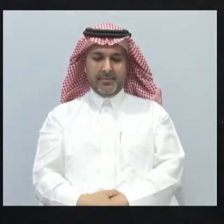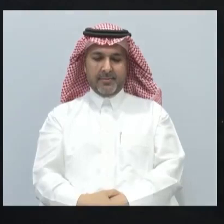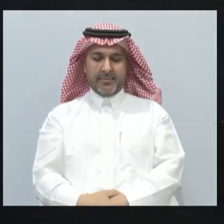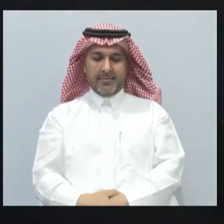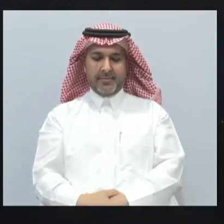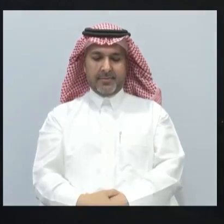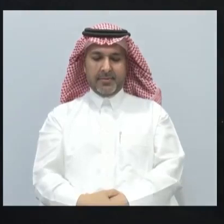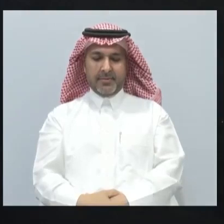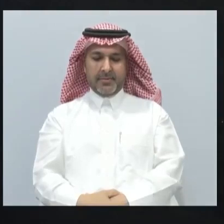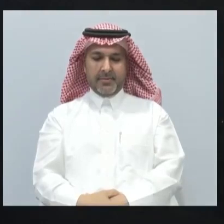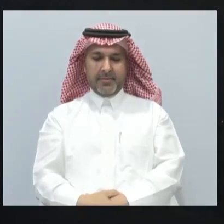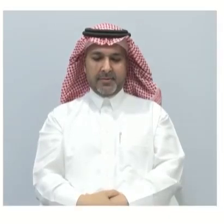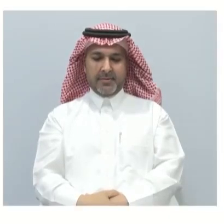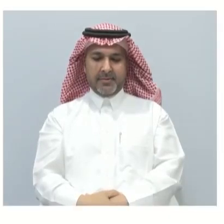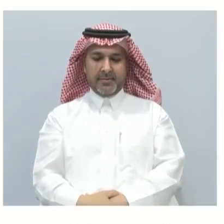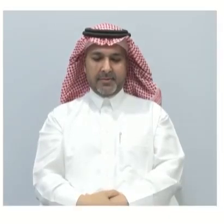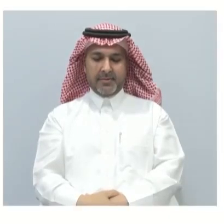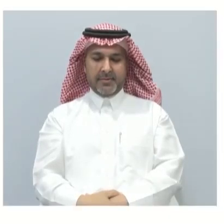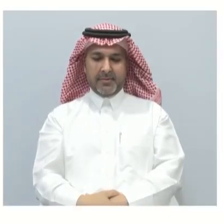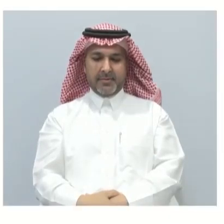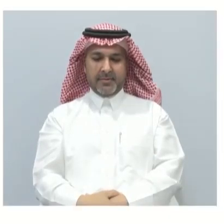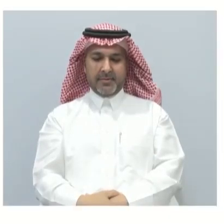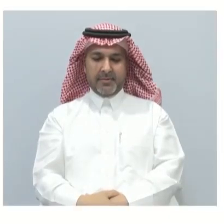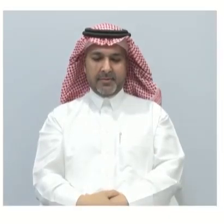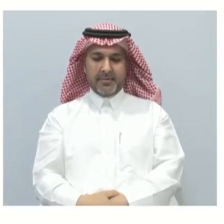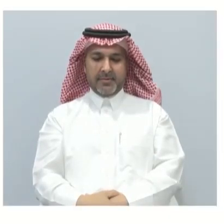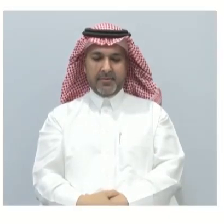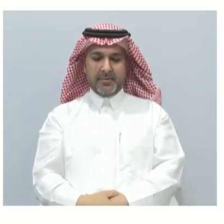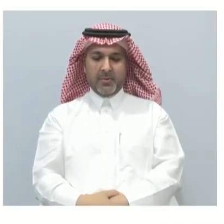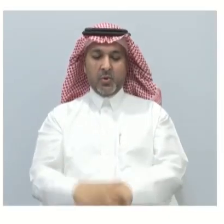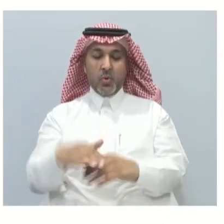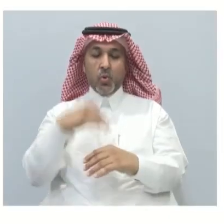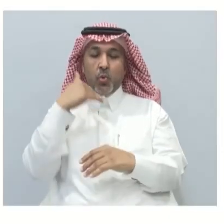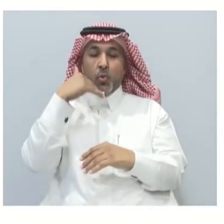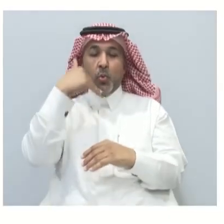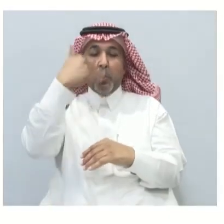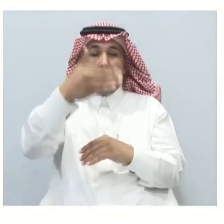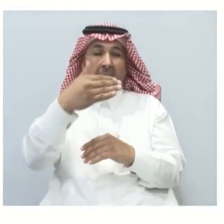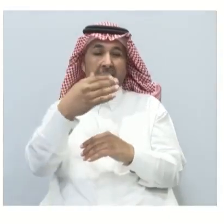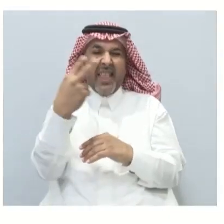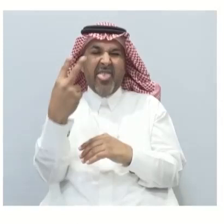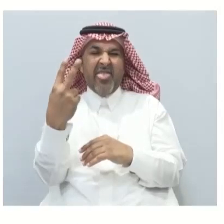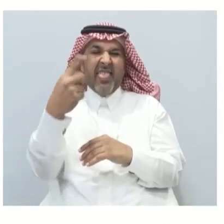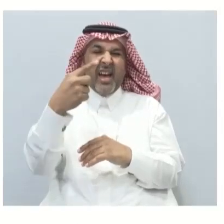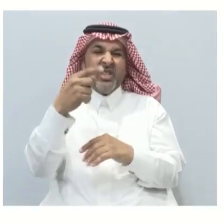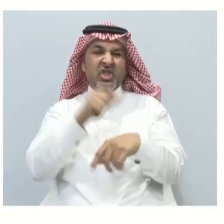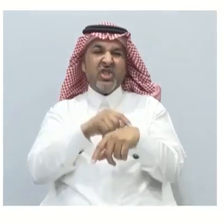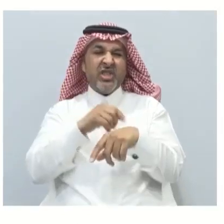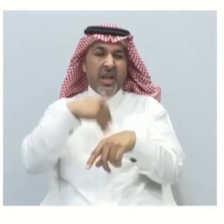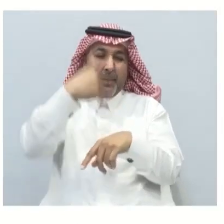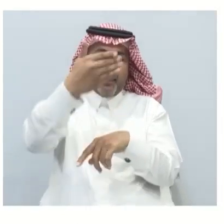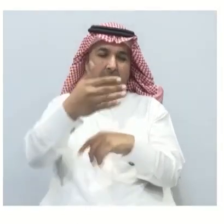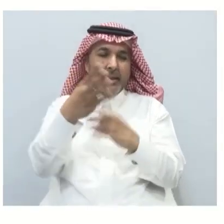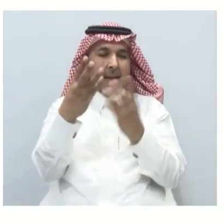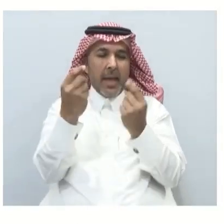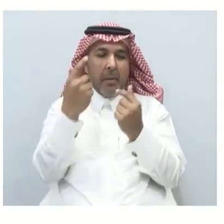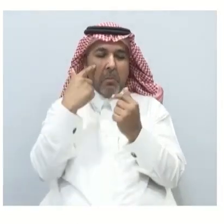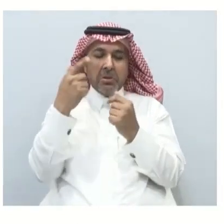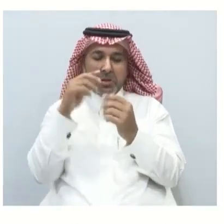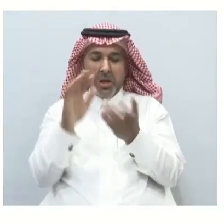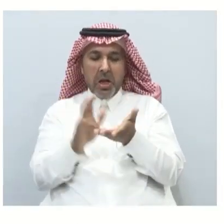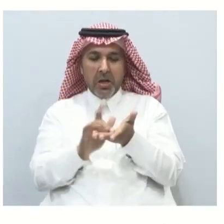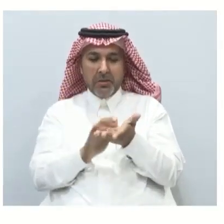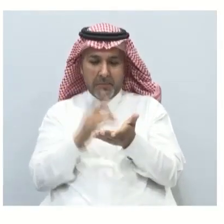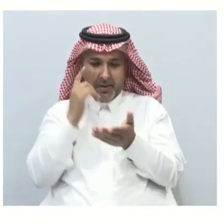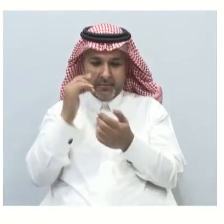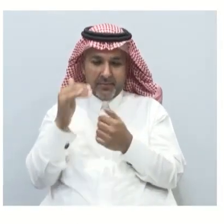مكان الاكس فشوف معي الحين قاللك ما العدد المتوقع للخلايا البكتيريه بعد 12 ساعه فانت ق بحسب واي